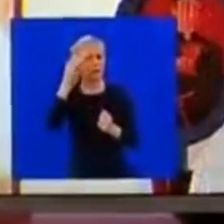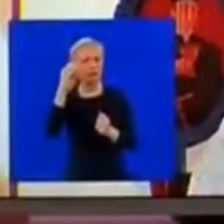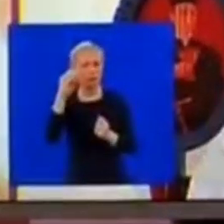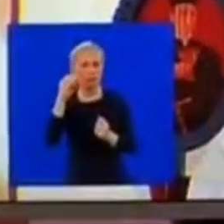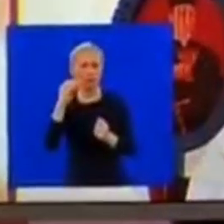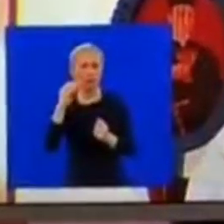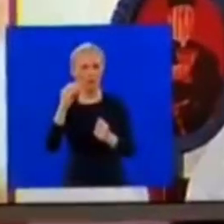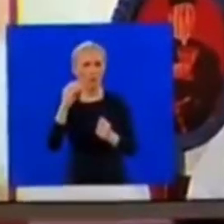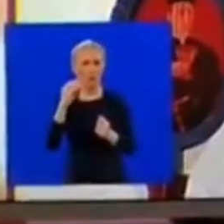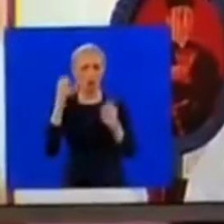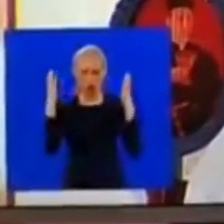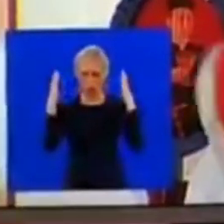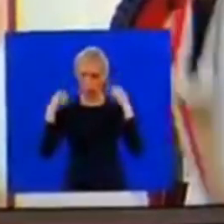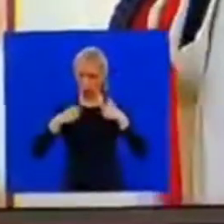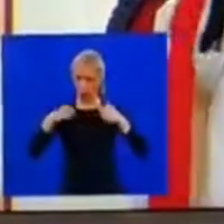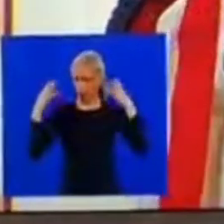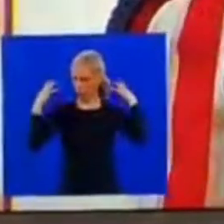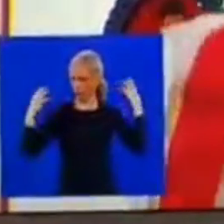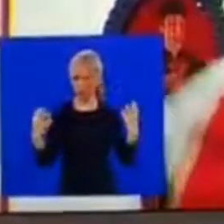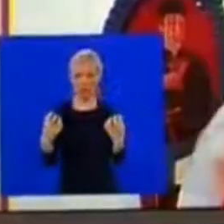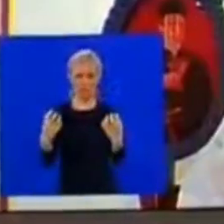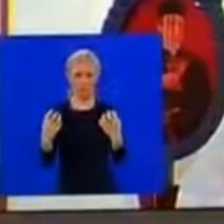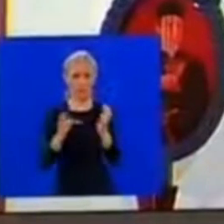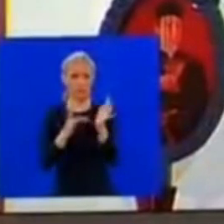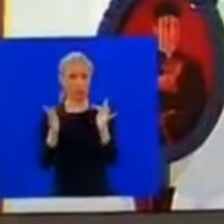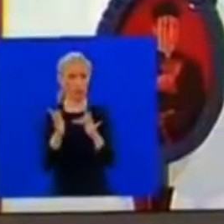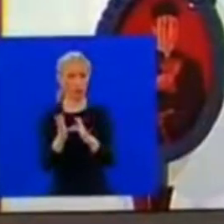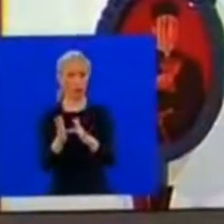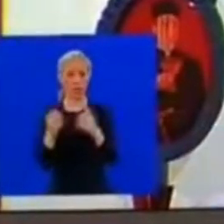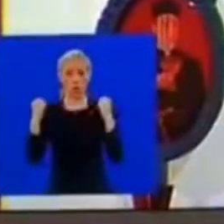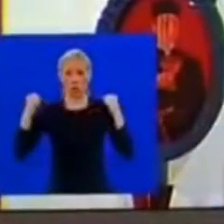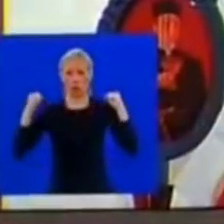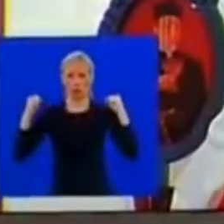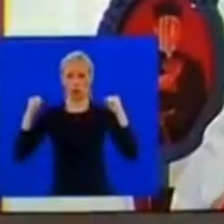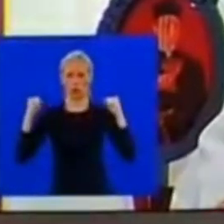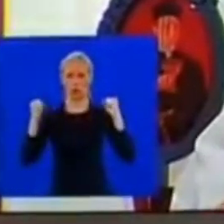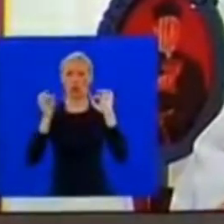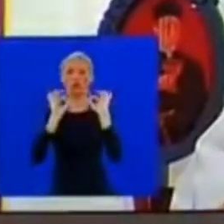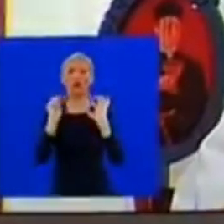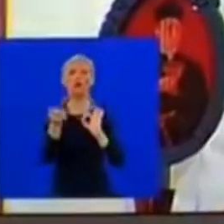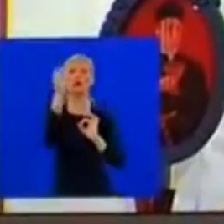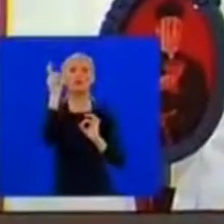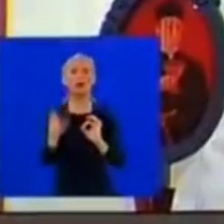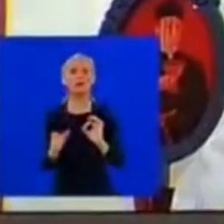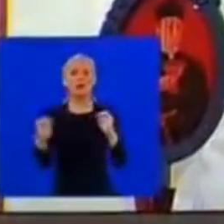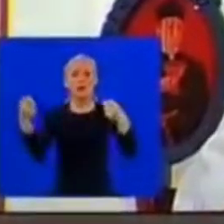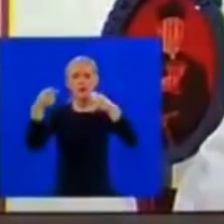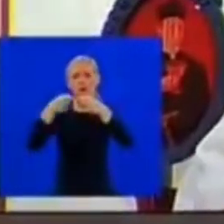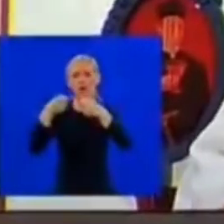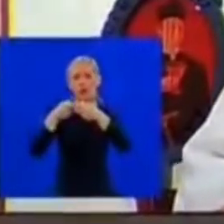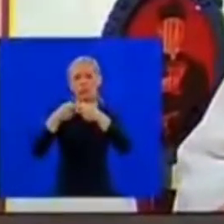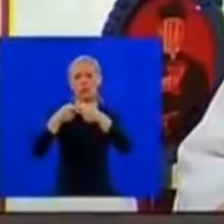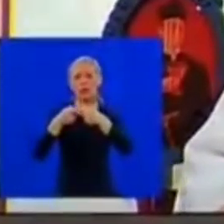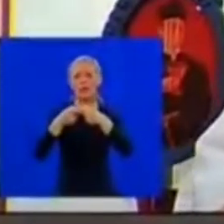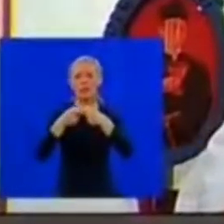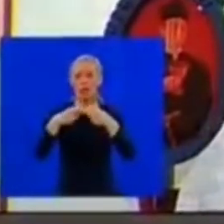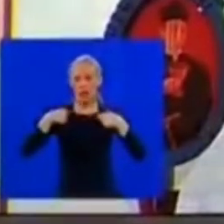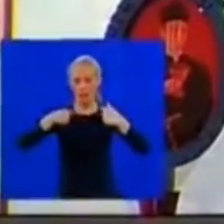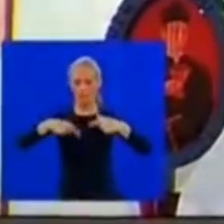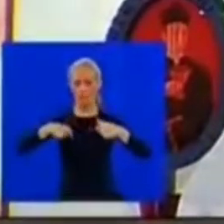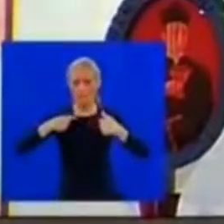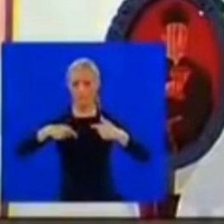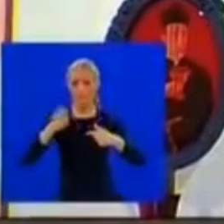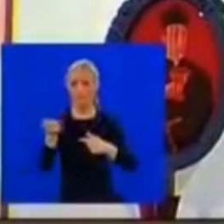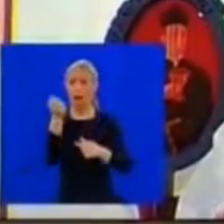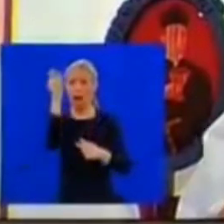drži ovcu u svojim rukama ili na svojim ramenima. I to je tako, zato što nas veže taj pojam pastir. Ali zapravo